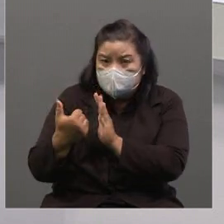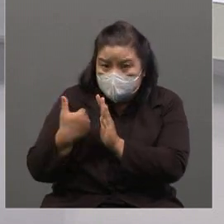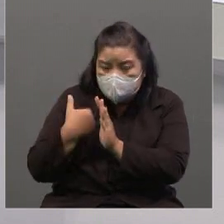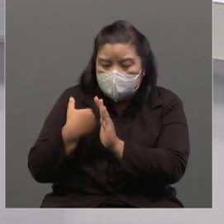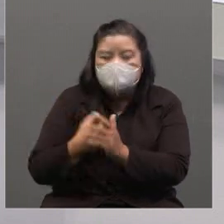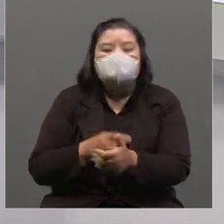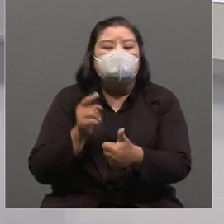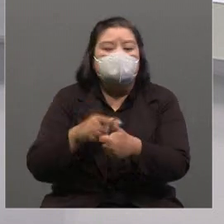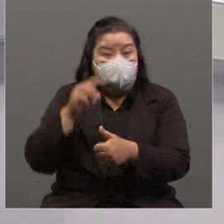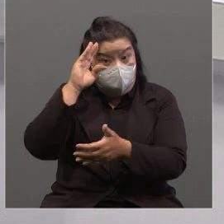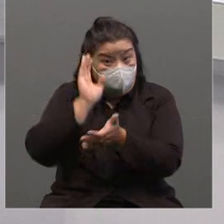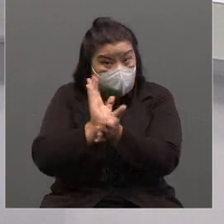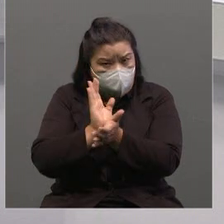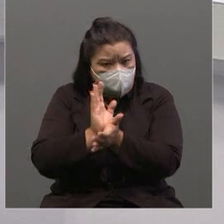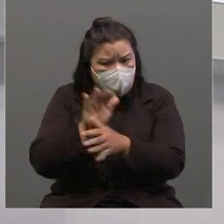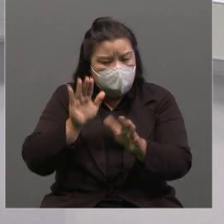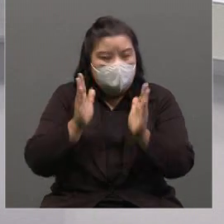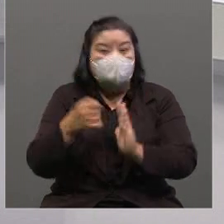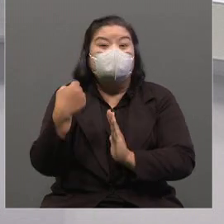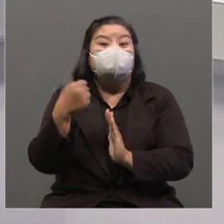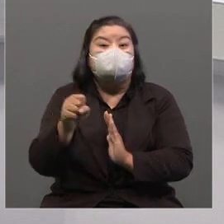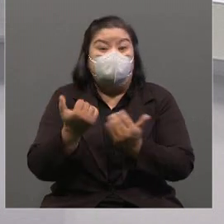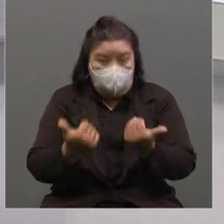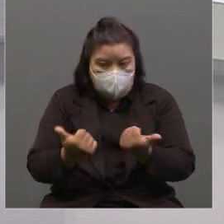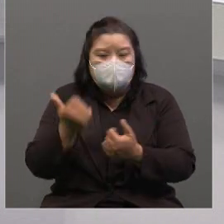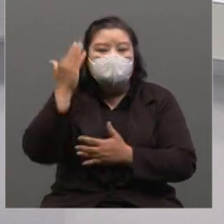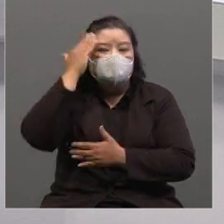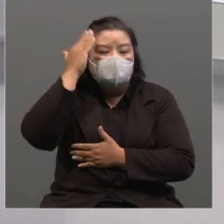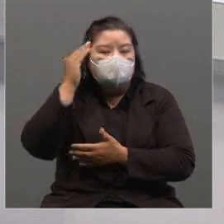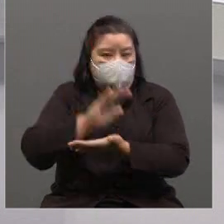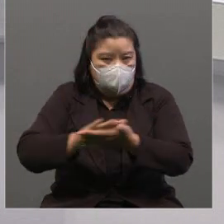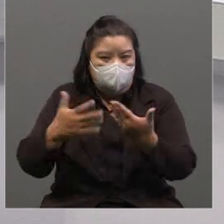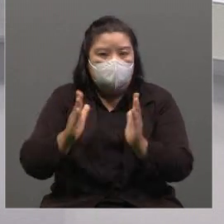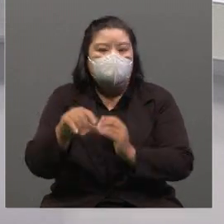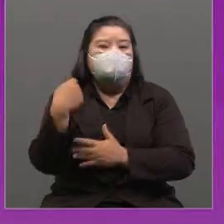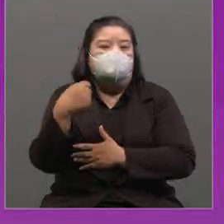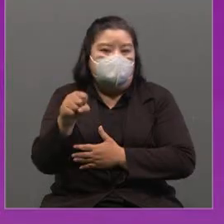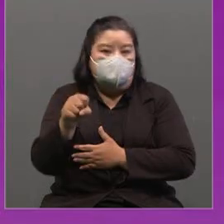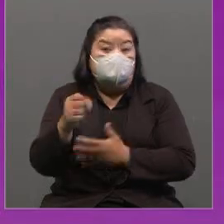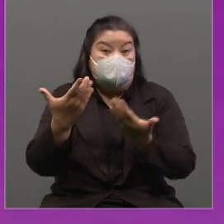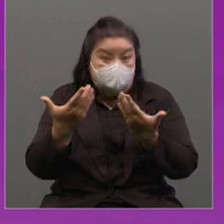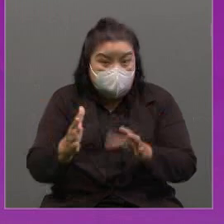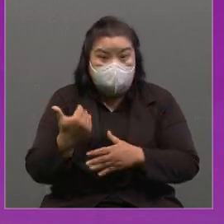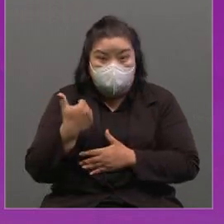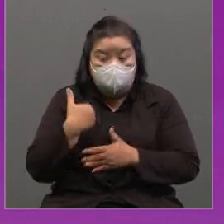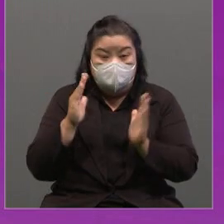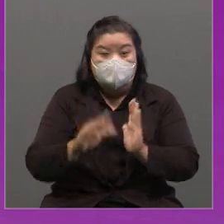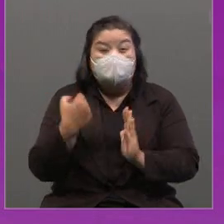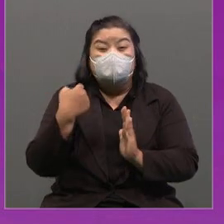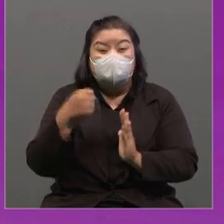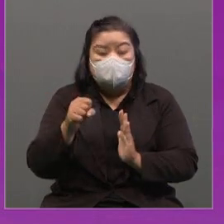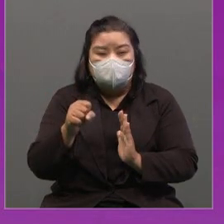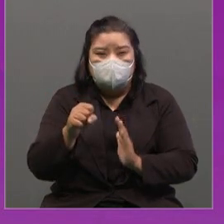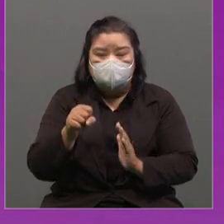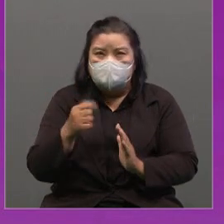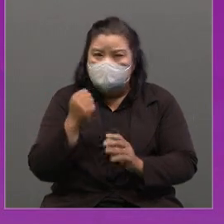พาะตำรวจนะคะก็น่าจะมีรวม10คนก็เข้ารับทราบข้อกล่าวหาทั้งหมดแล้วแล้วในจำนวน10คนที่เข้ารับทราบข้อกล่าวหาเนี่ยเกิน